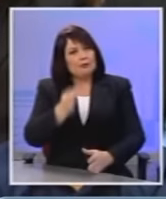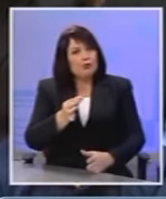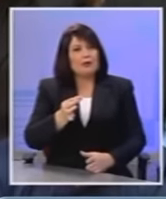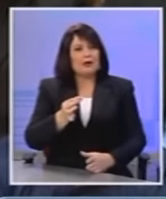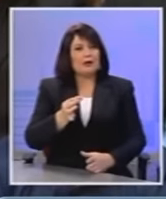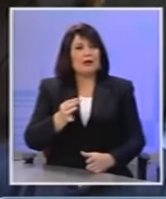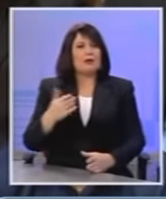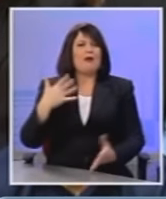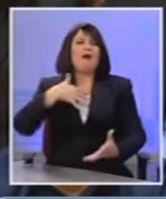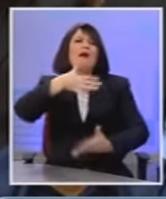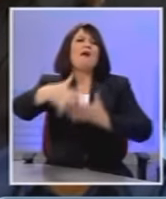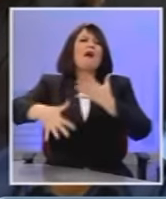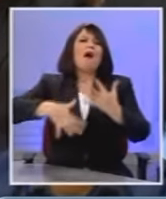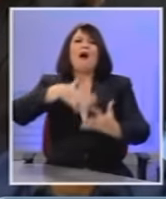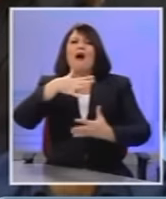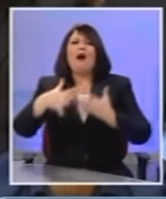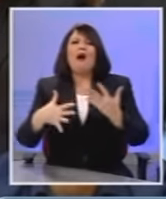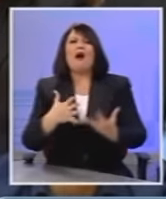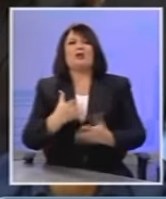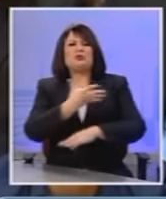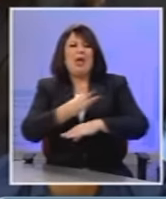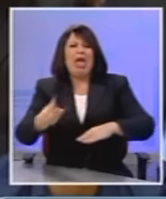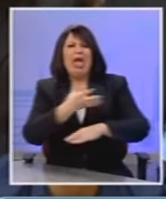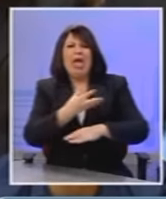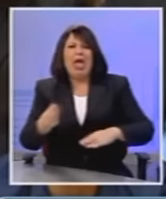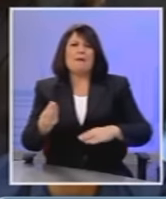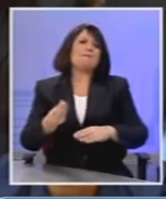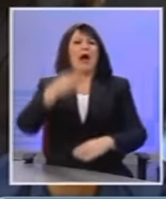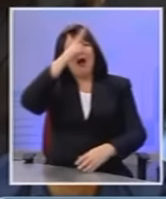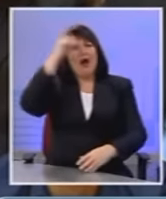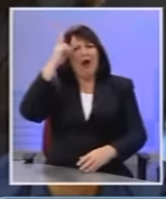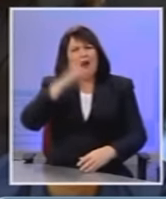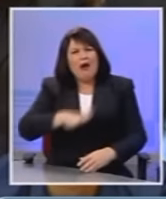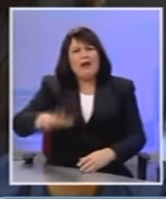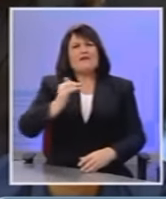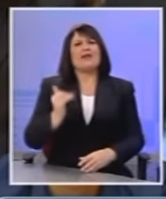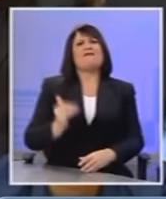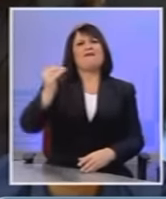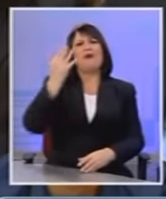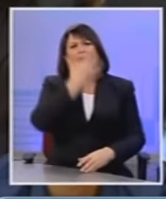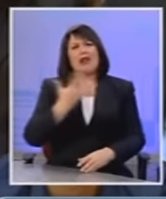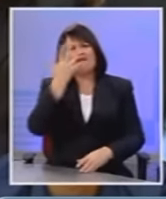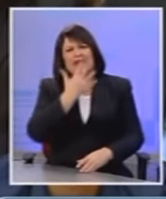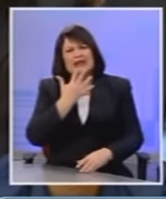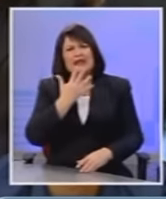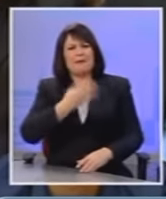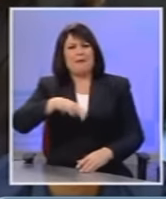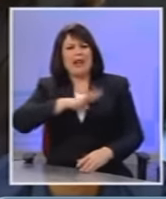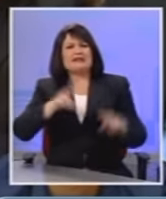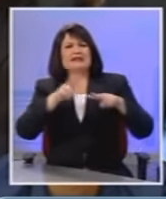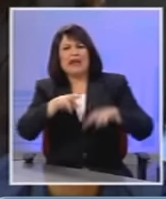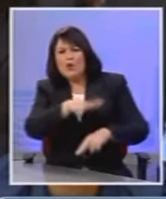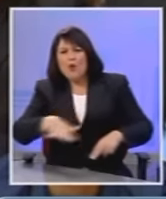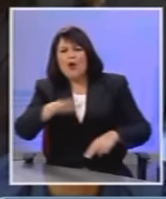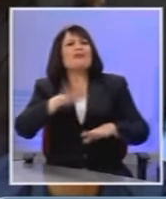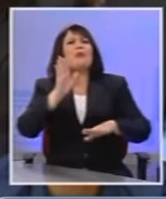Όλο αυτό το χάος, όλο αυτούς τους ποταμούς αίματος στις αραβικές χώρες, είτε στη Βόρεια Αφρική είτε στη Μέση Ανατολή, τις προκάλεσαν με